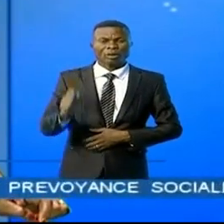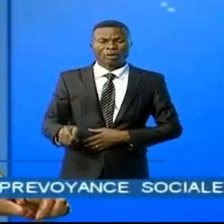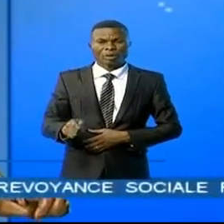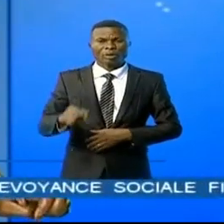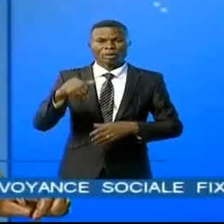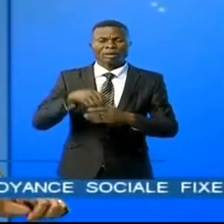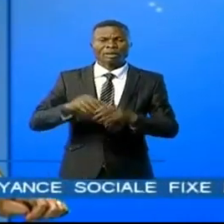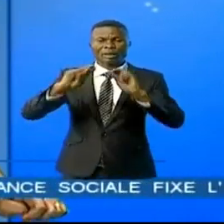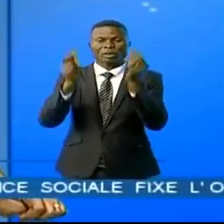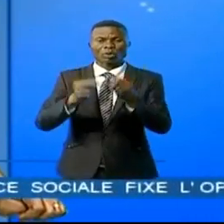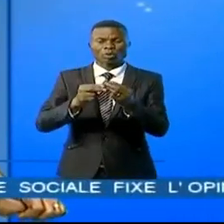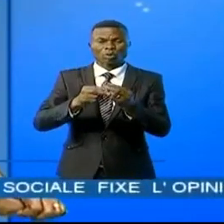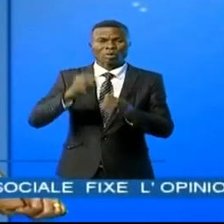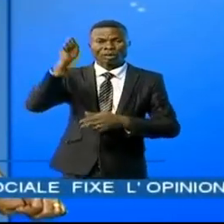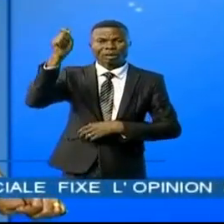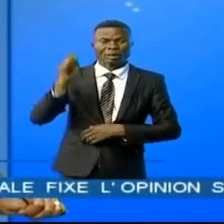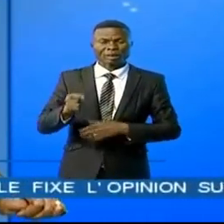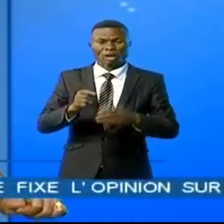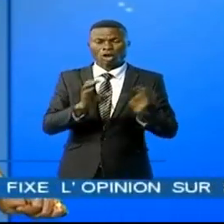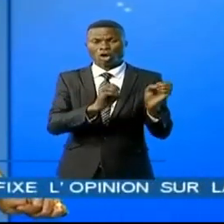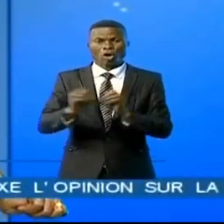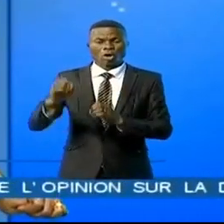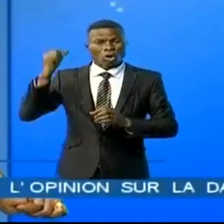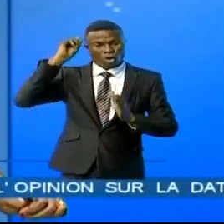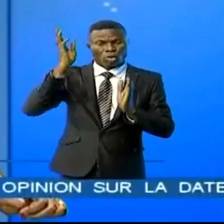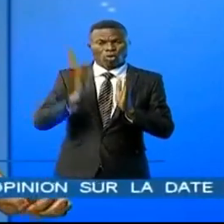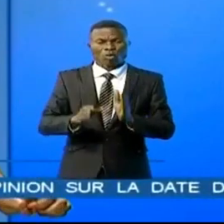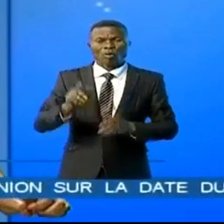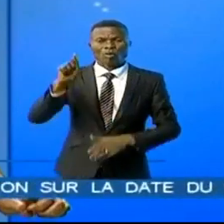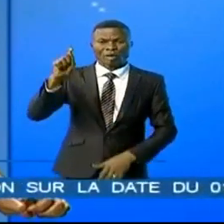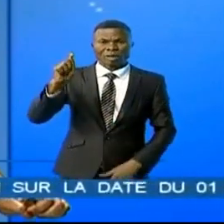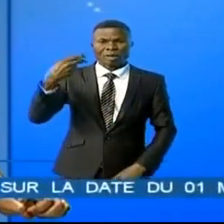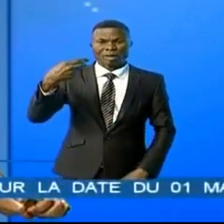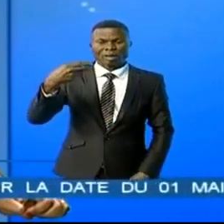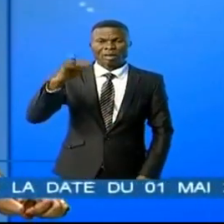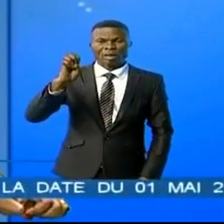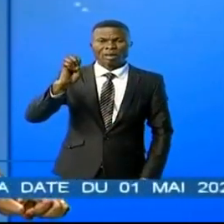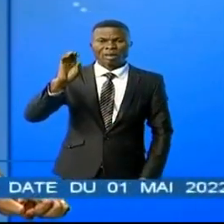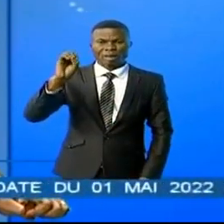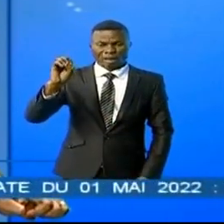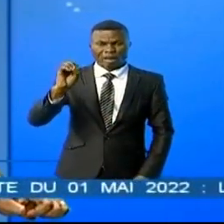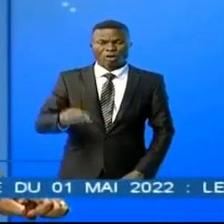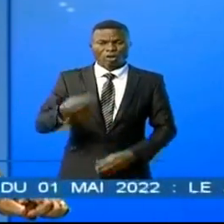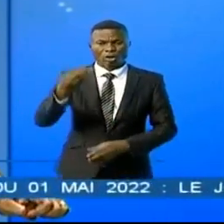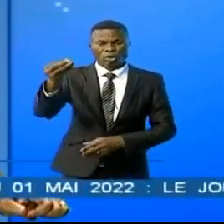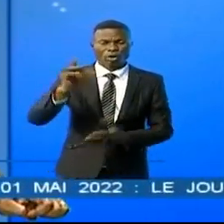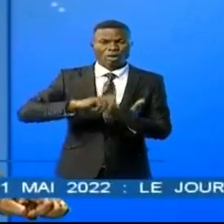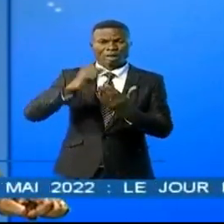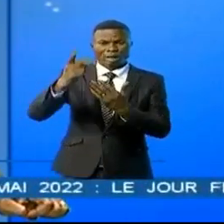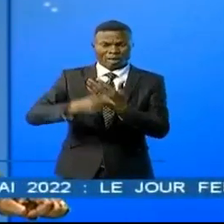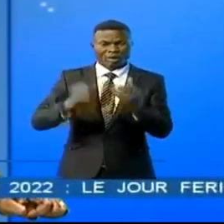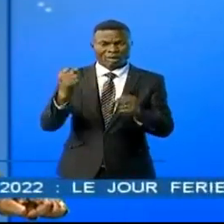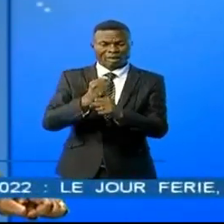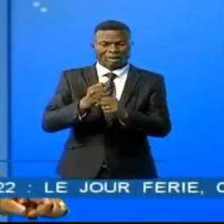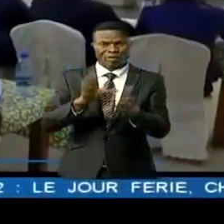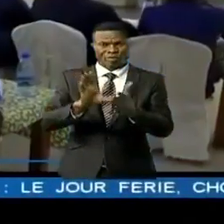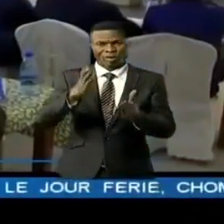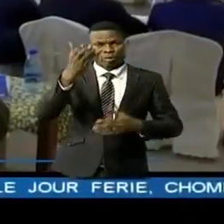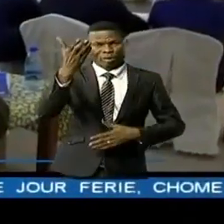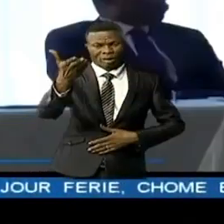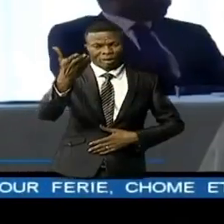des groupes armés. Présidés par le gouverneur Théo Ngwabidje, ils sont tous dotés d'un plan opérationnel.